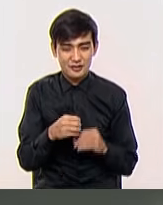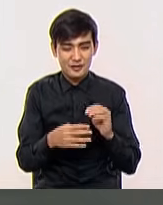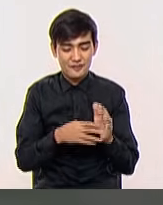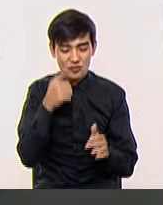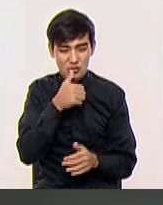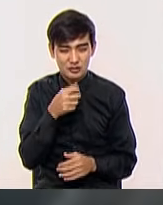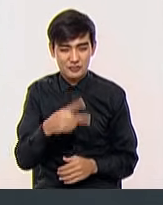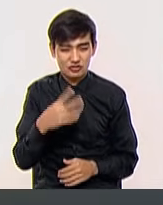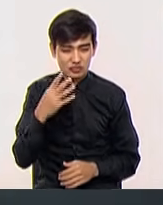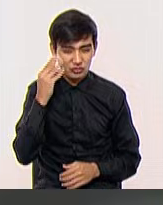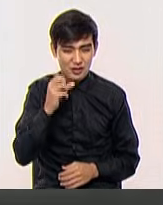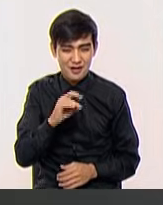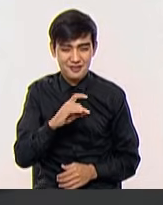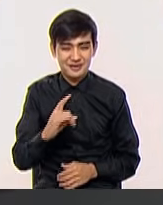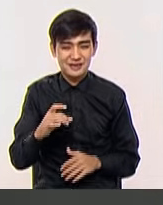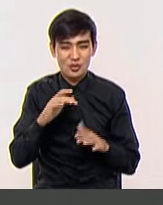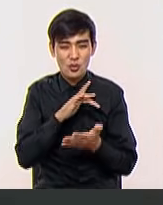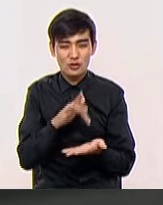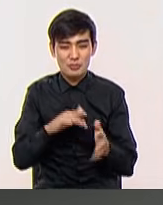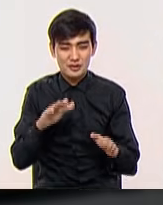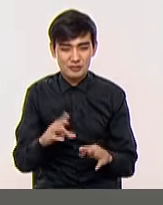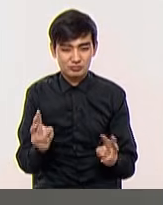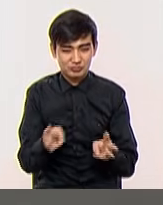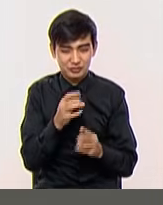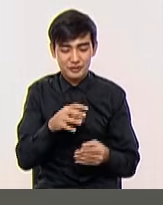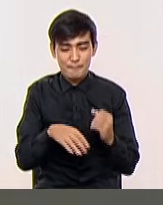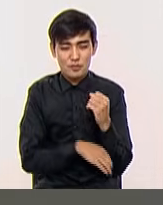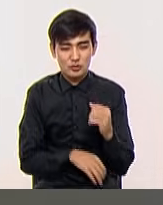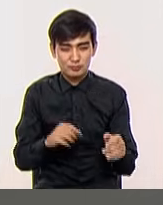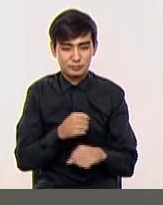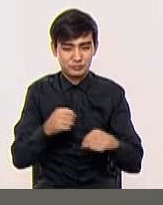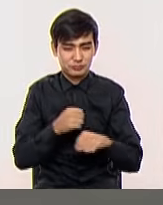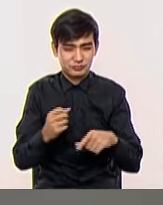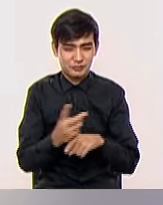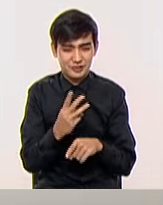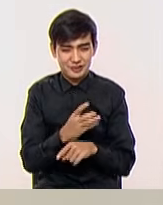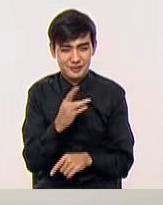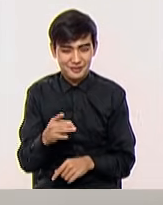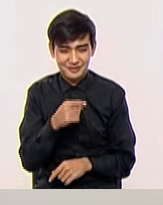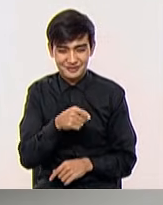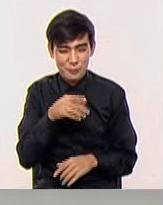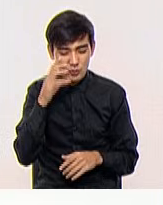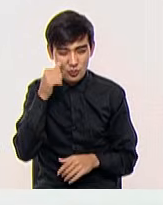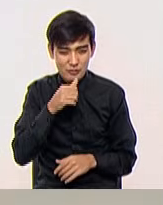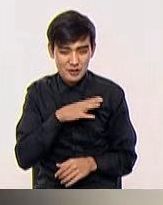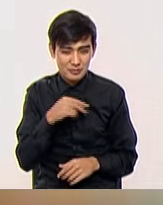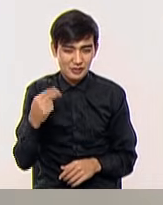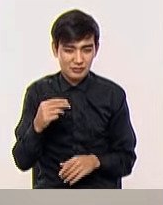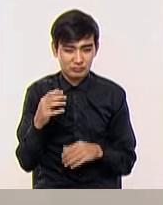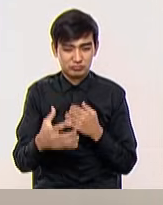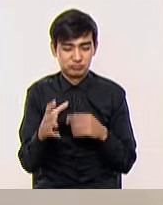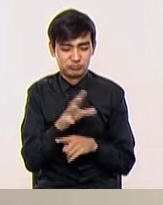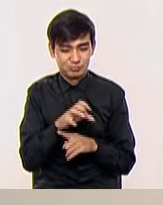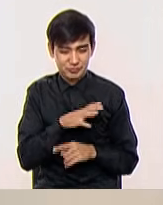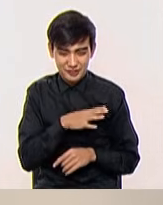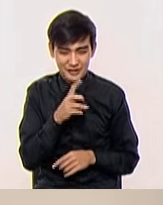24 маусымында Арыс қаласында оқ-дәрі қоймасынан өрт шығып, артынан бірнеше рет жарылған. Сол жылы президенттен қатаң сөгіс алған Нұрлан